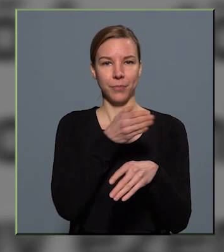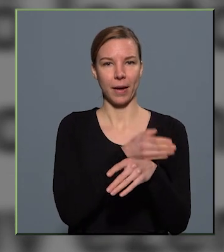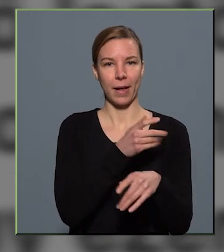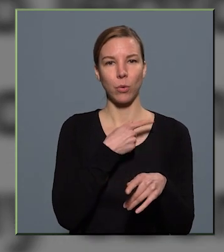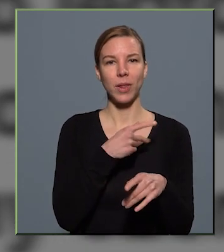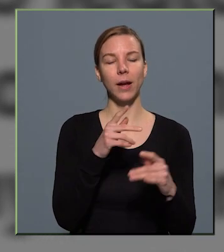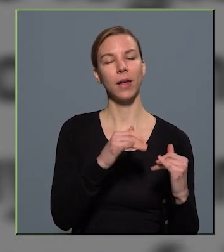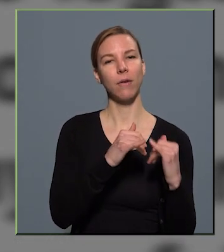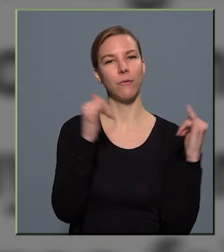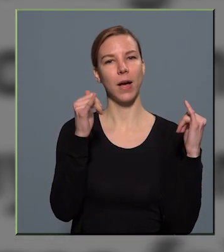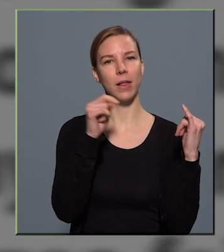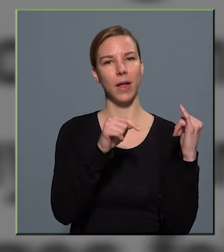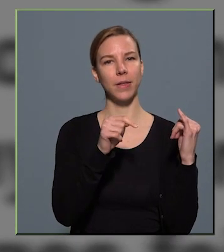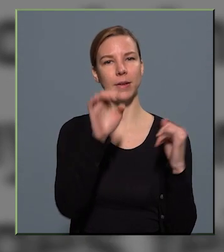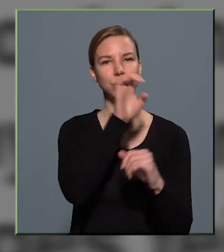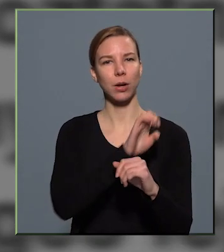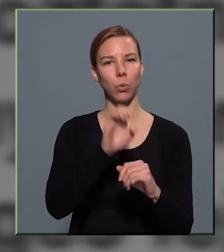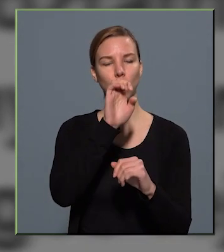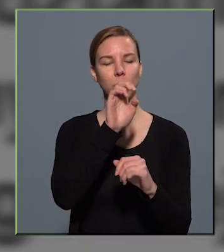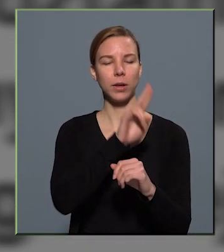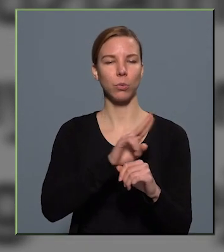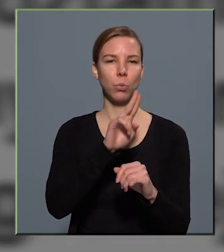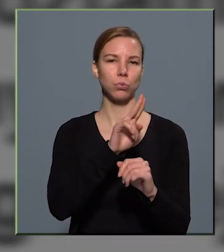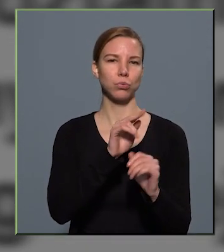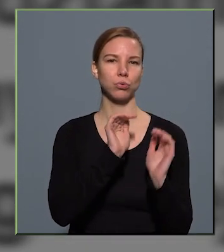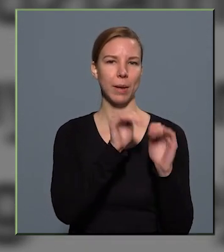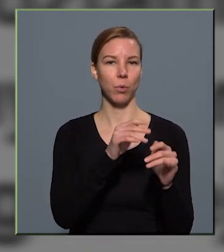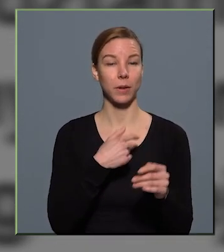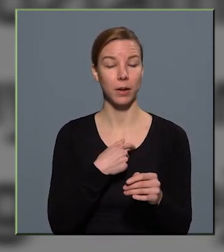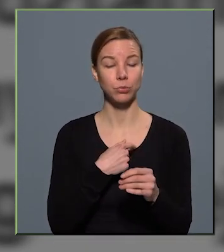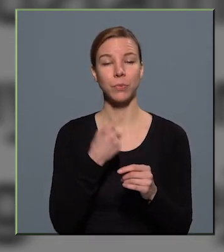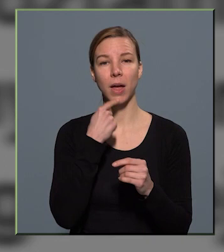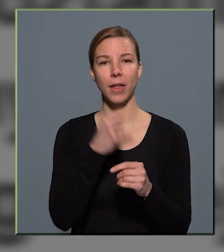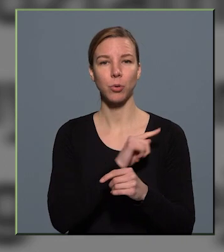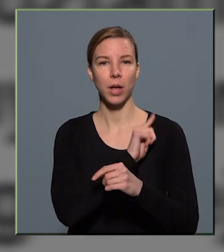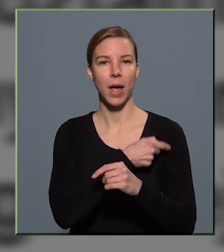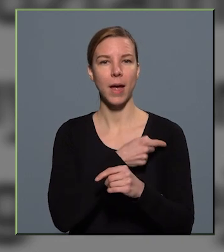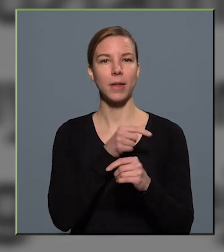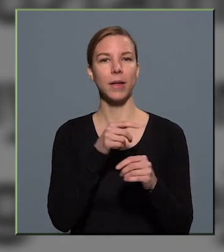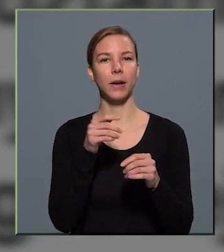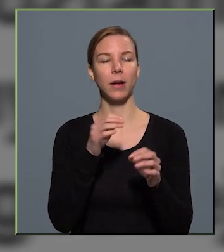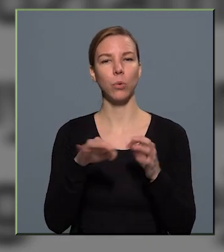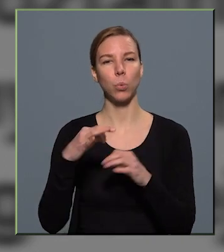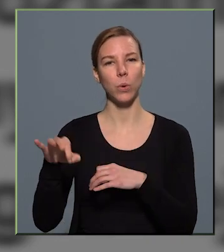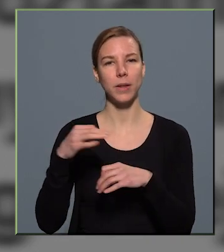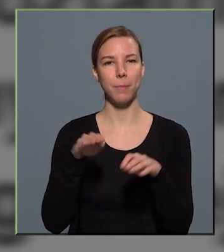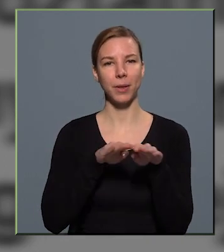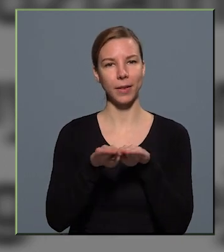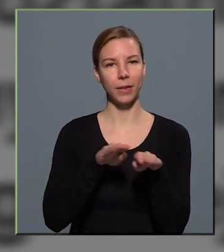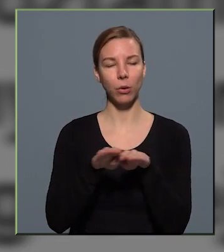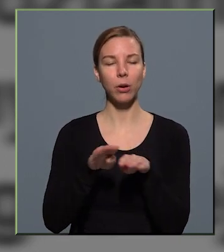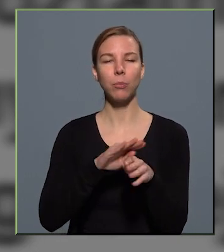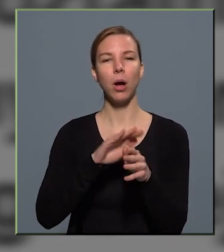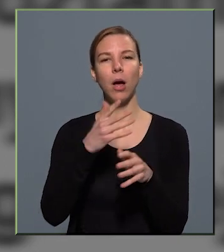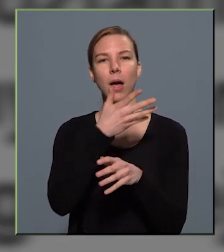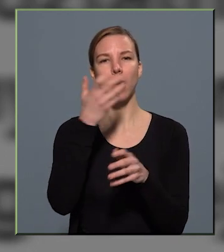szükséges fejlesztések uniós támogatásait, mondta az Energiaügyi Minisztérium energetikáért és